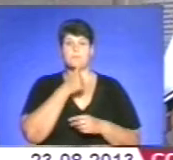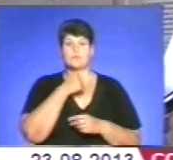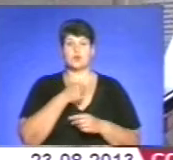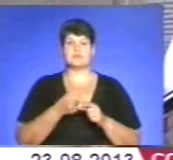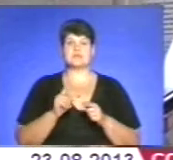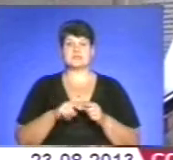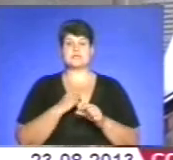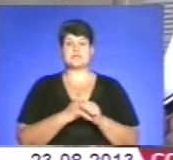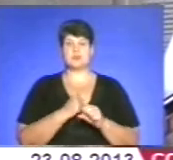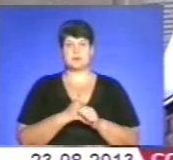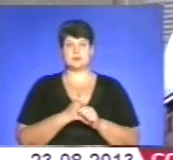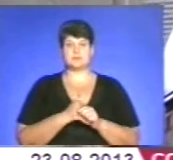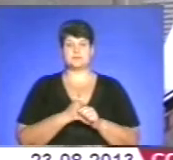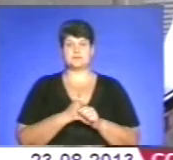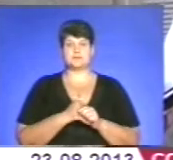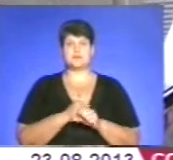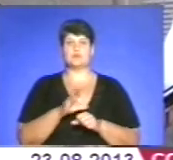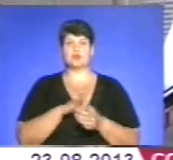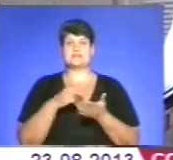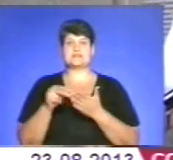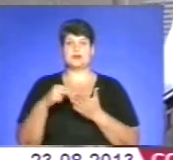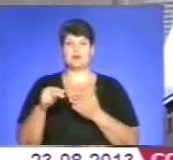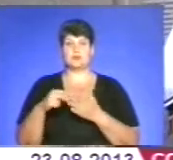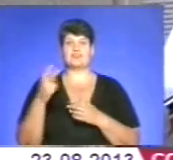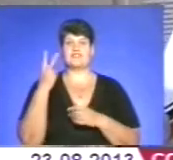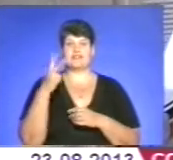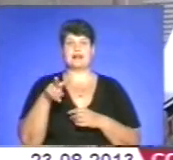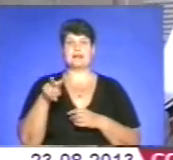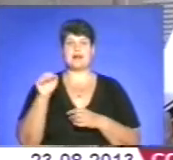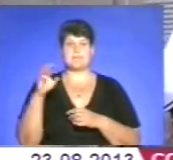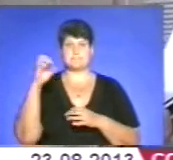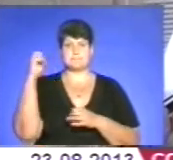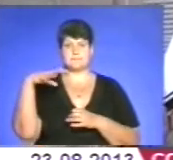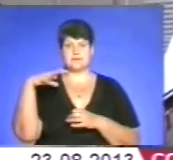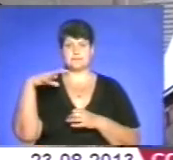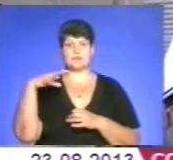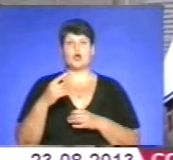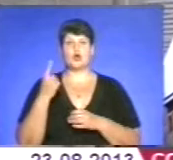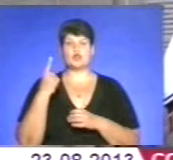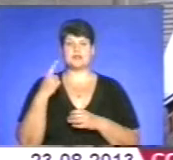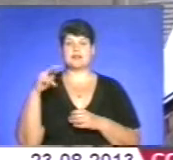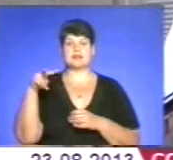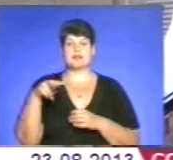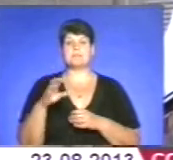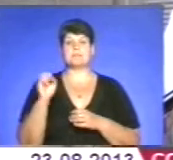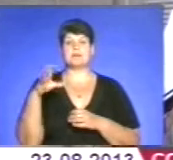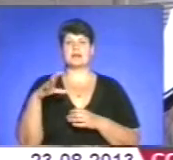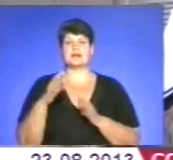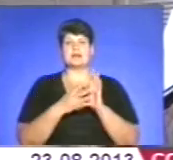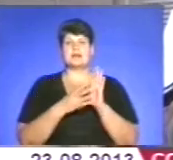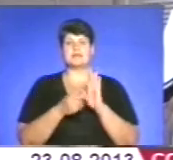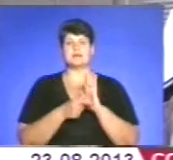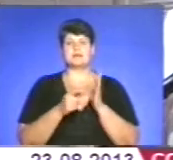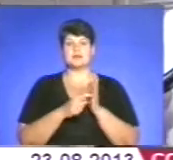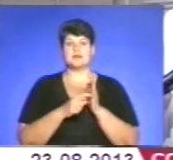це зробити. Були закуплені дві лампи. Одна лампа на 9 метрів квадратних, ми зробили дві,